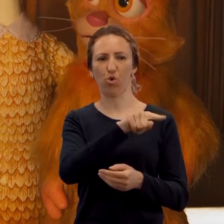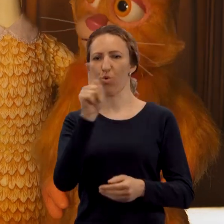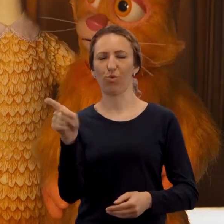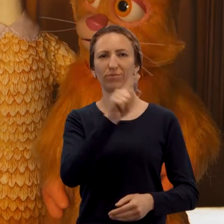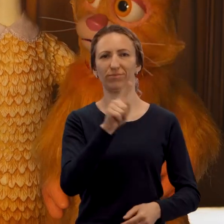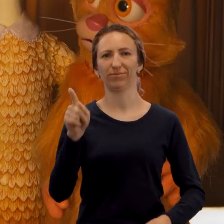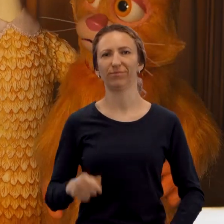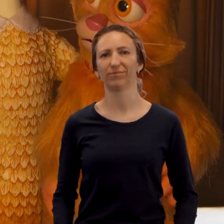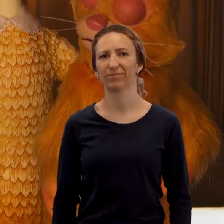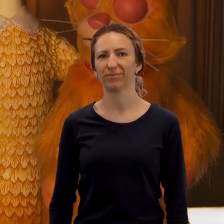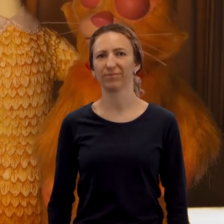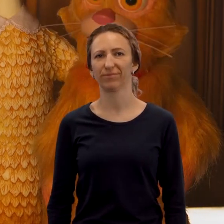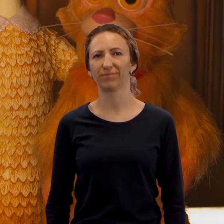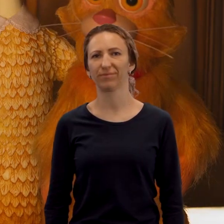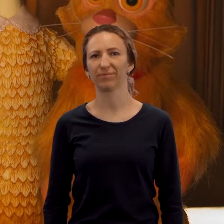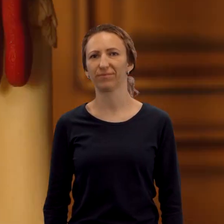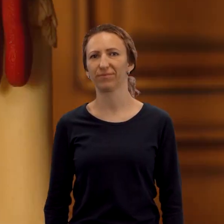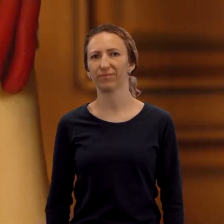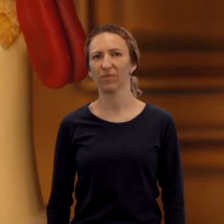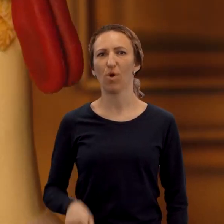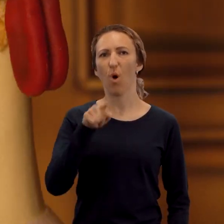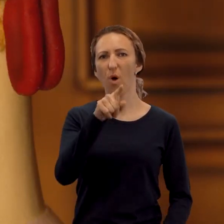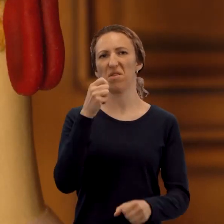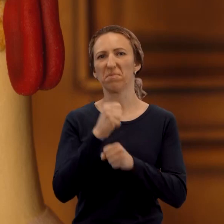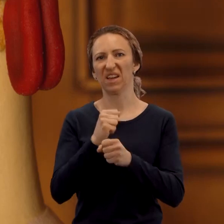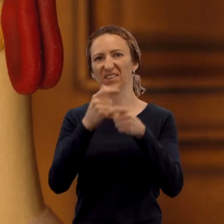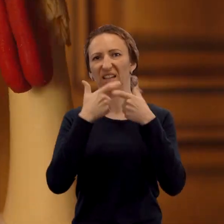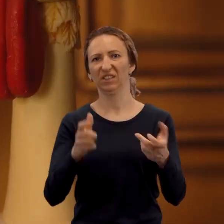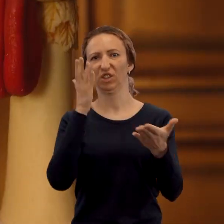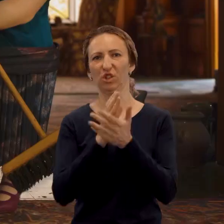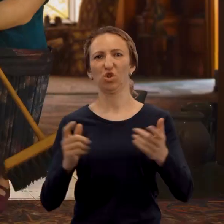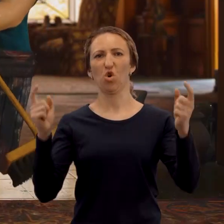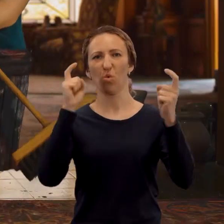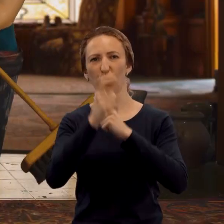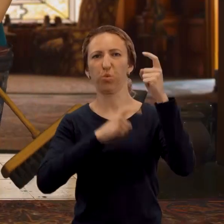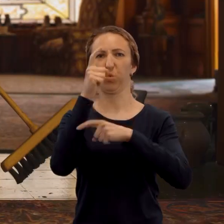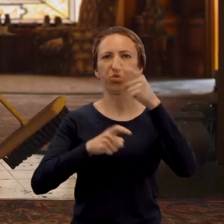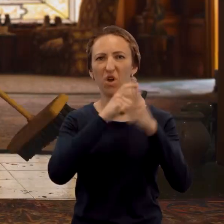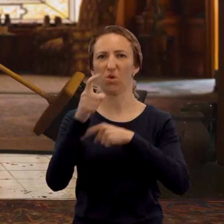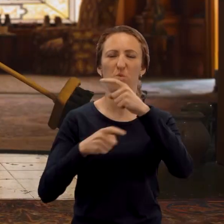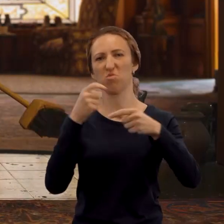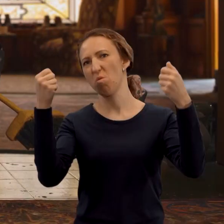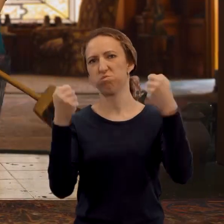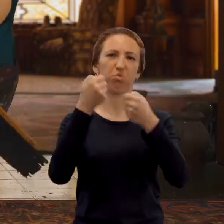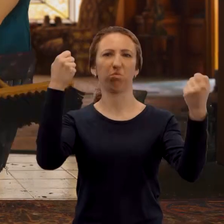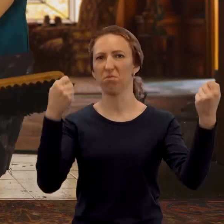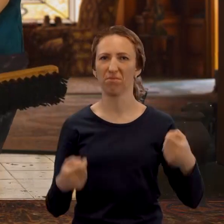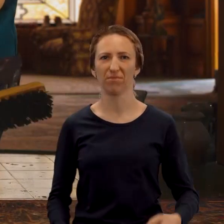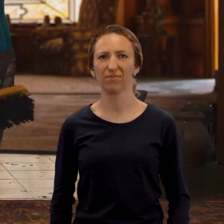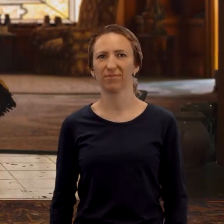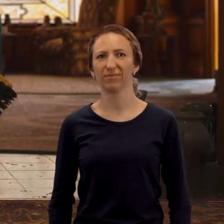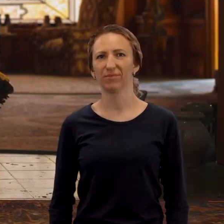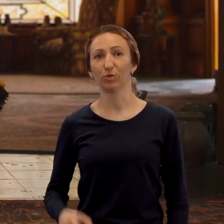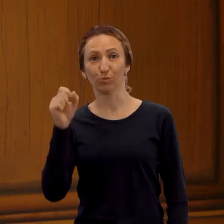wiedzą Która z nich jest prawdziwa I chyba nie bardzo im to pomaga w pracy Bo tylko się kłócą i zderzają